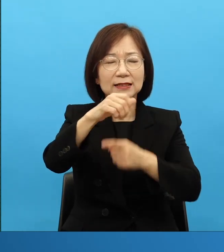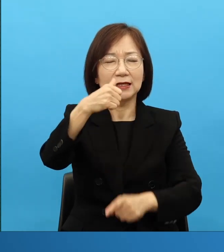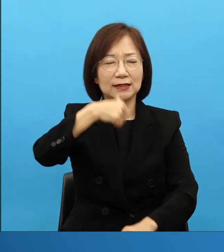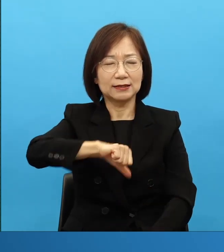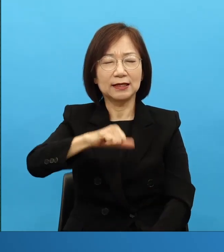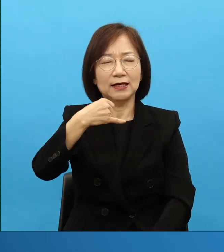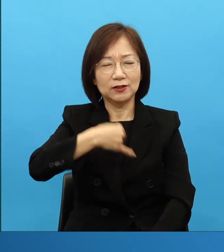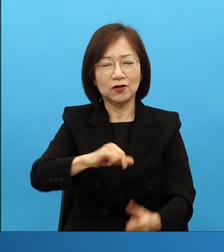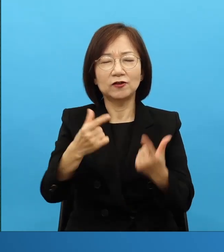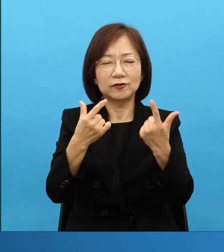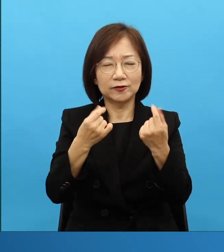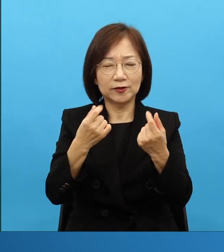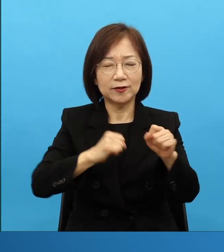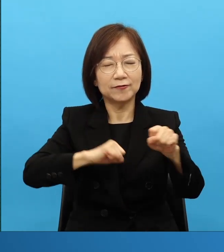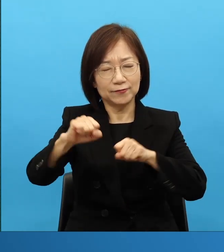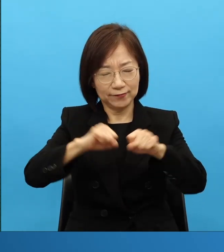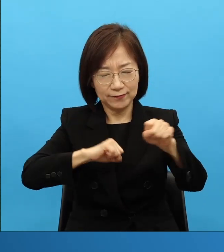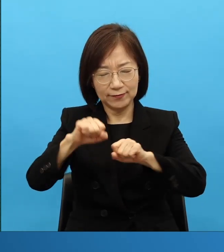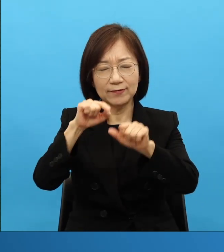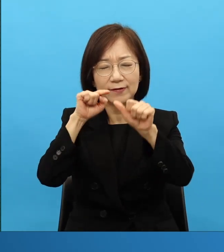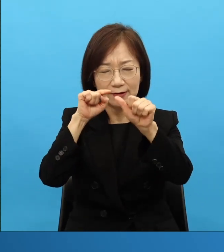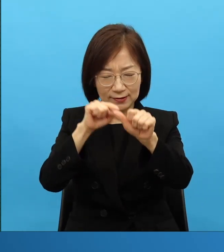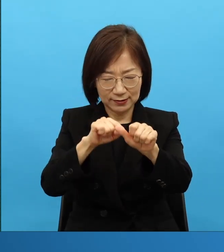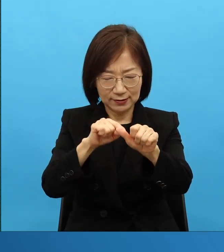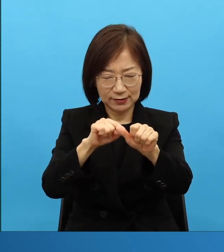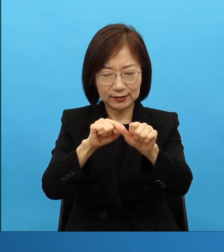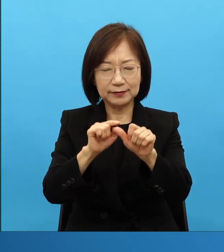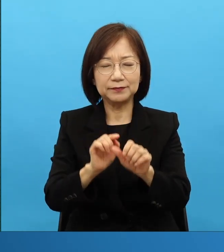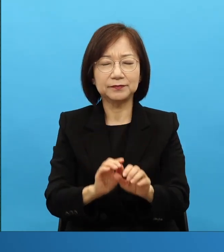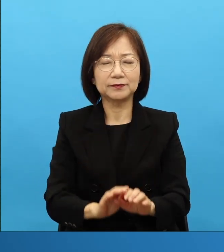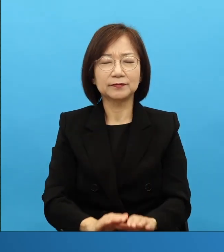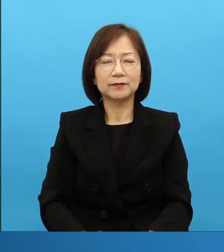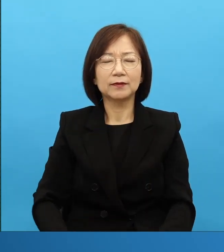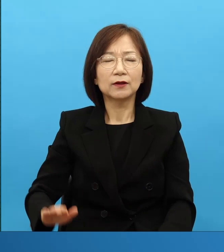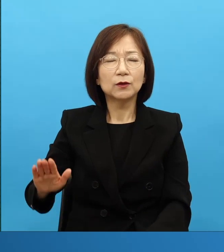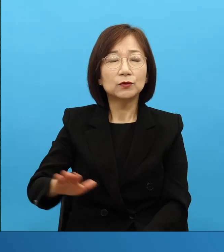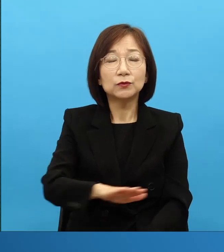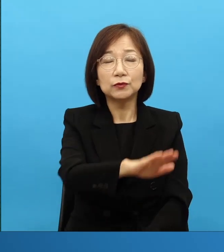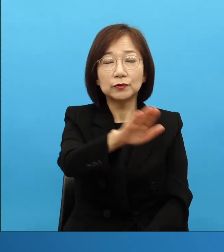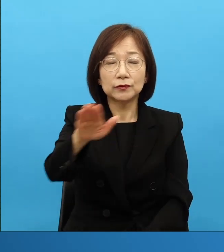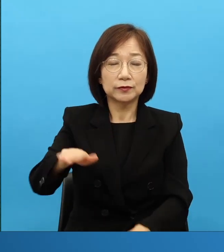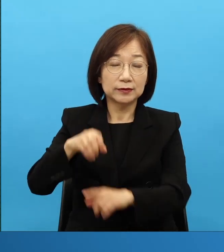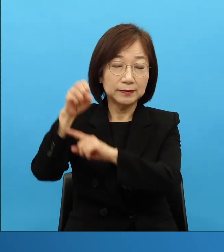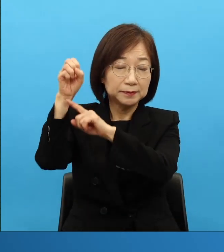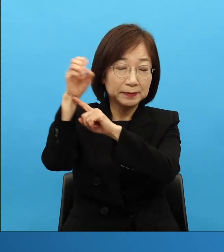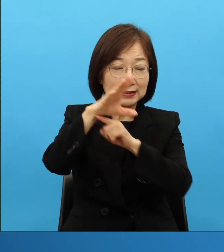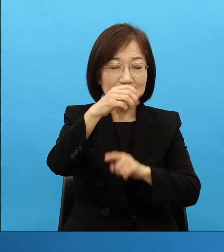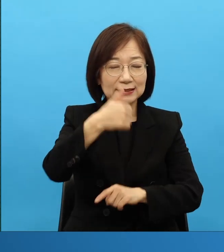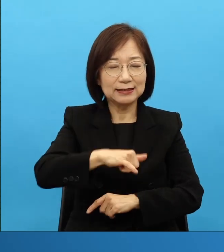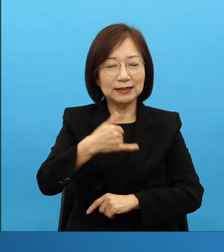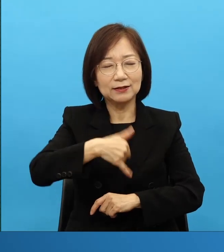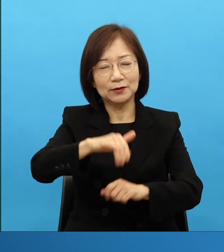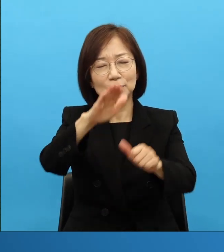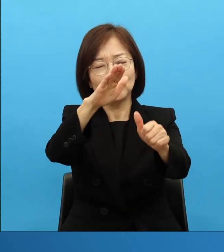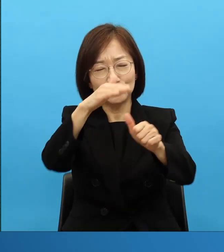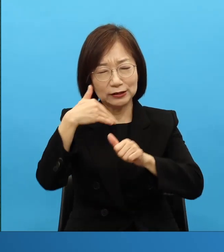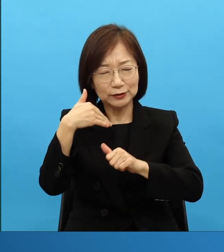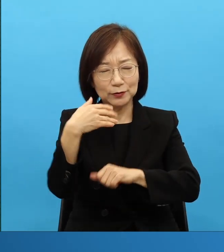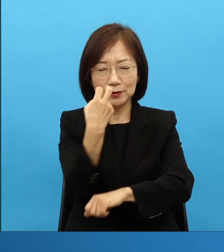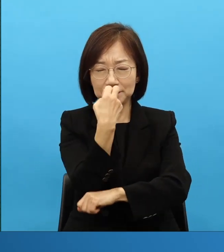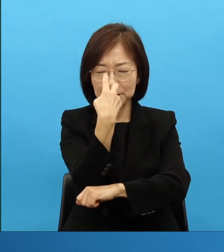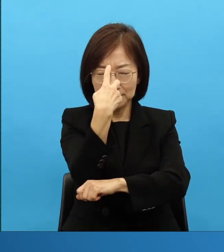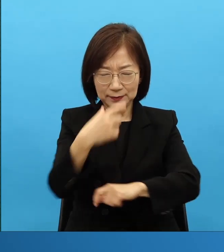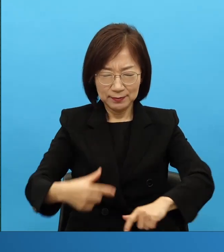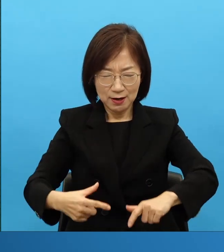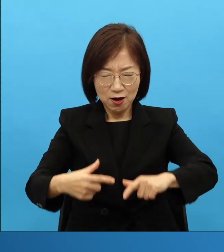now you are light in the Lord. Live as children of light. 우리를 빛의 자녀로 부르시고 빛의 망대를 세워 보호자의